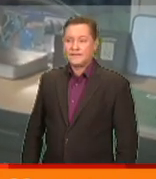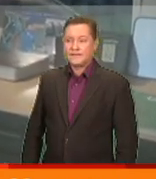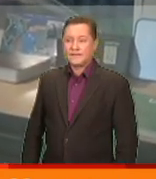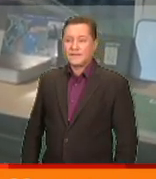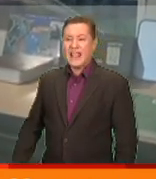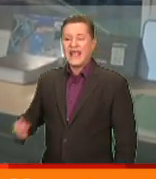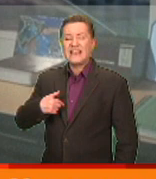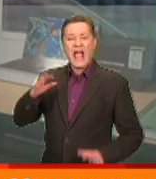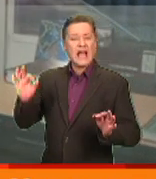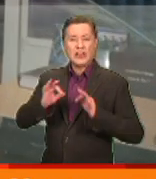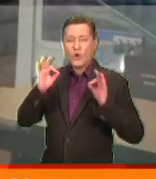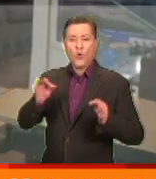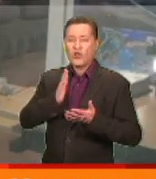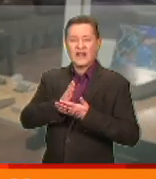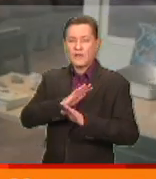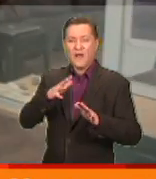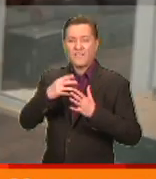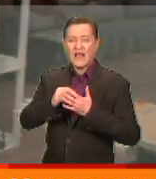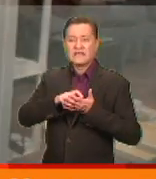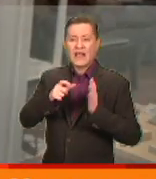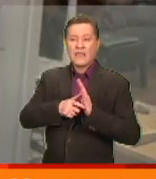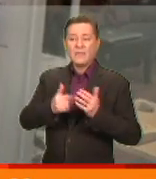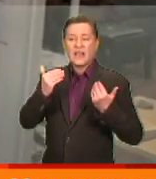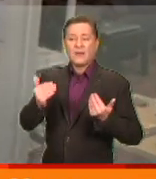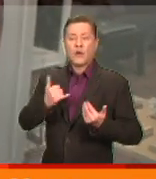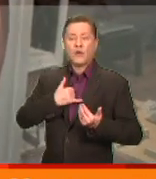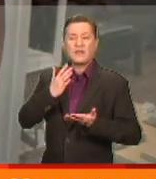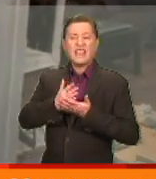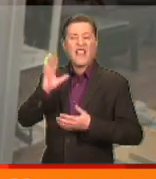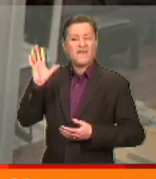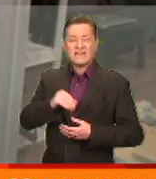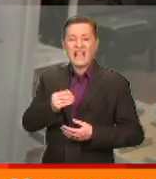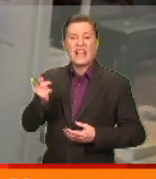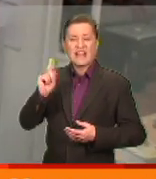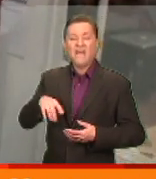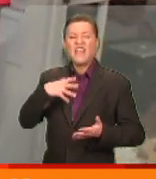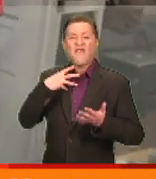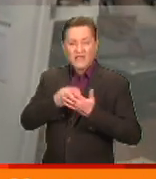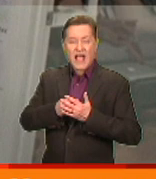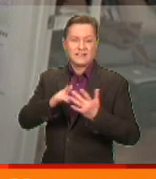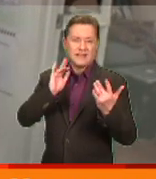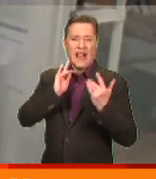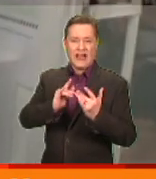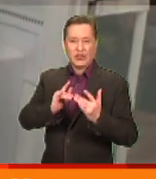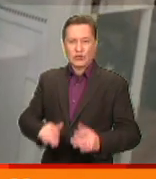Я ніколи не мав власної кімнати. Ось, тепер у мене є все, навіть власне ліжко.